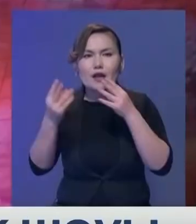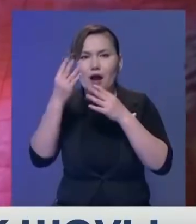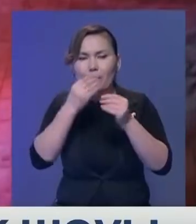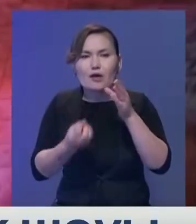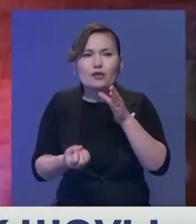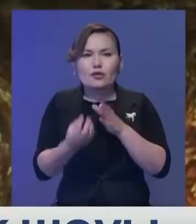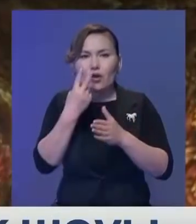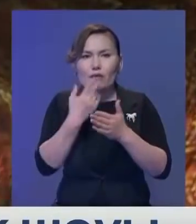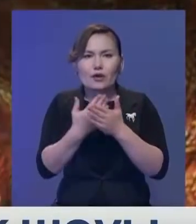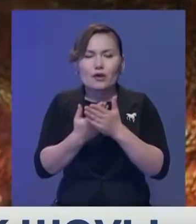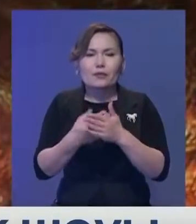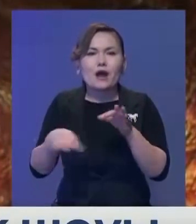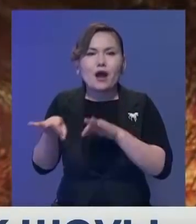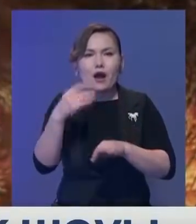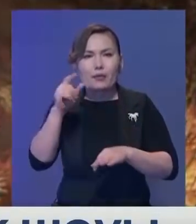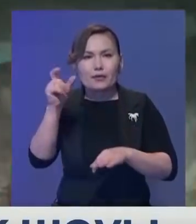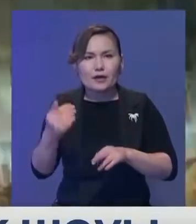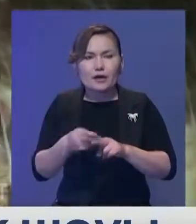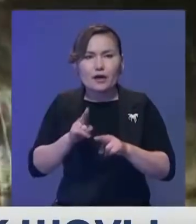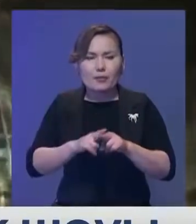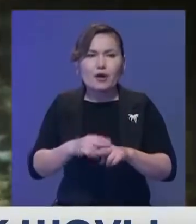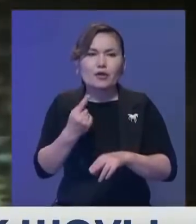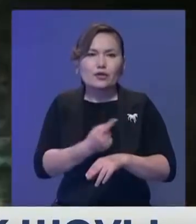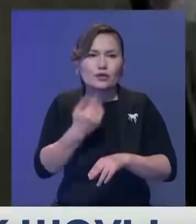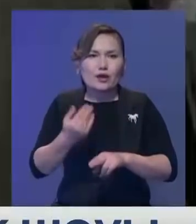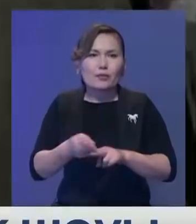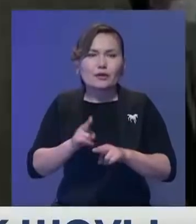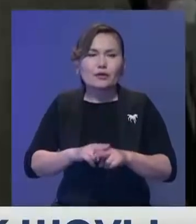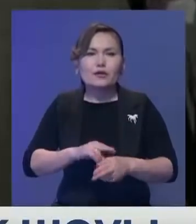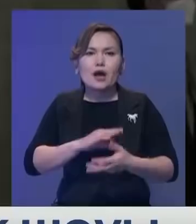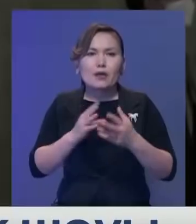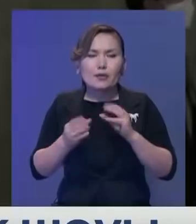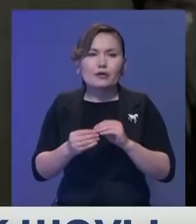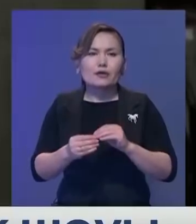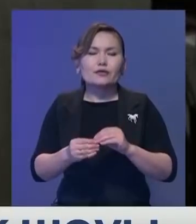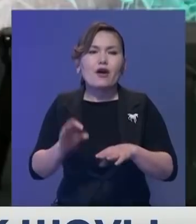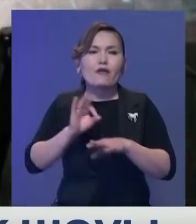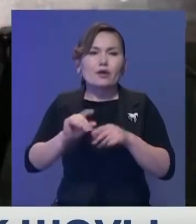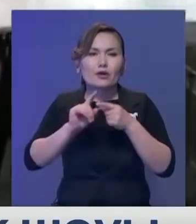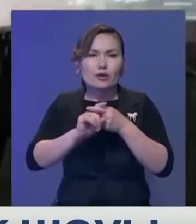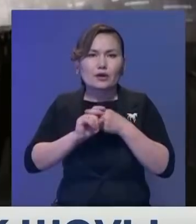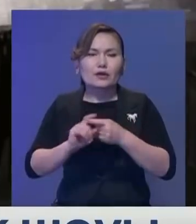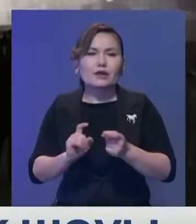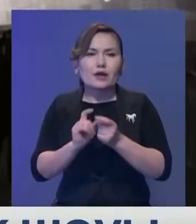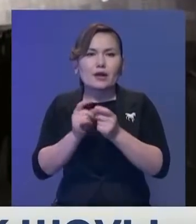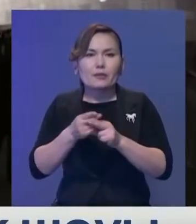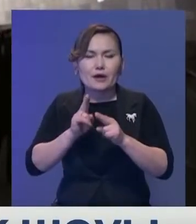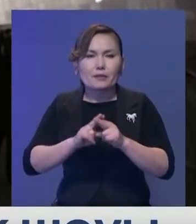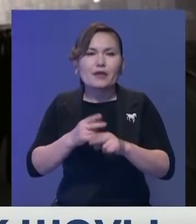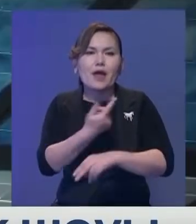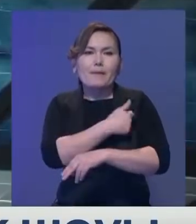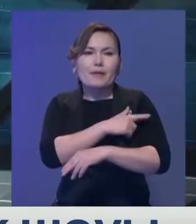интеллектпен өңделген. Жоба авторы түрік медиа суретшісі Рефик Анадол. Аталған шоу вируспен күресіп жатқан